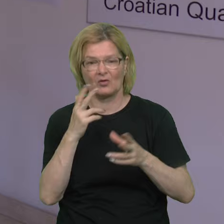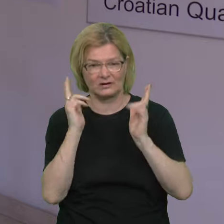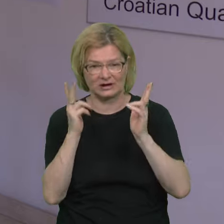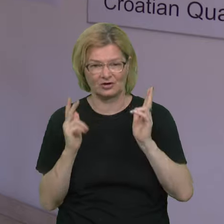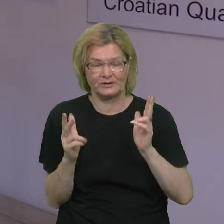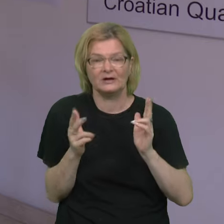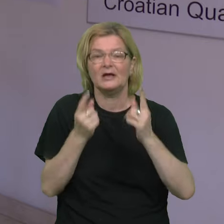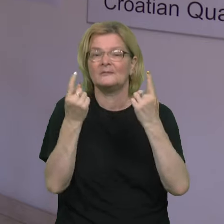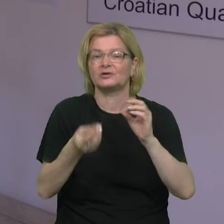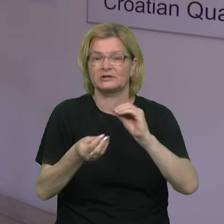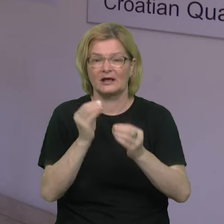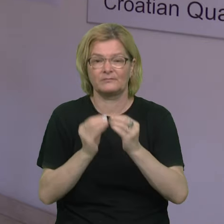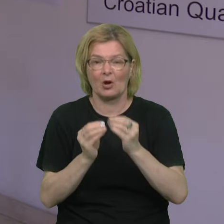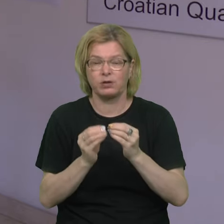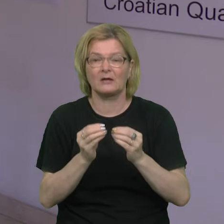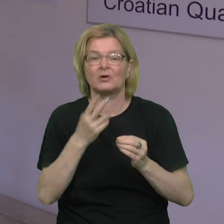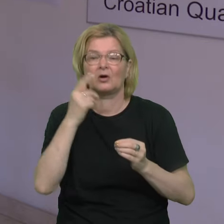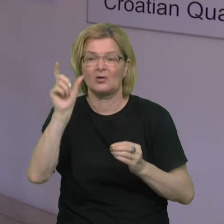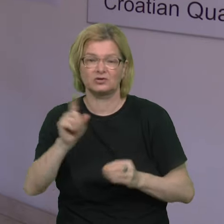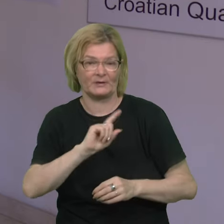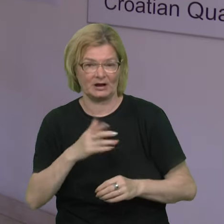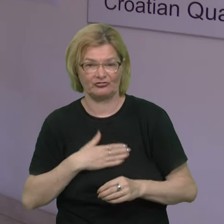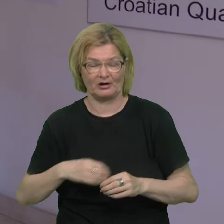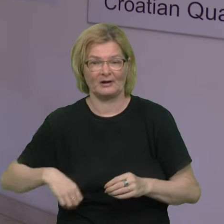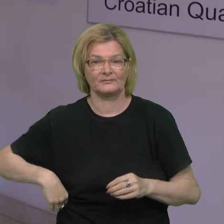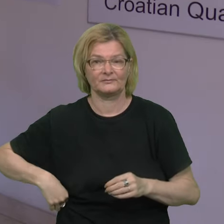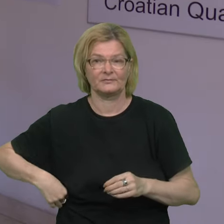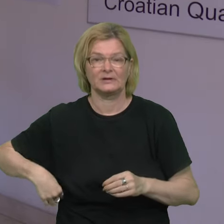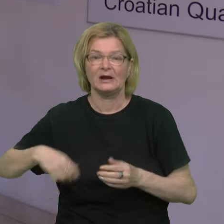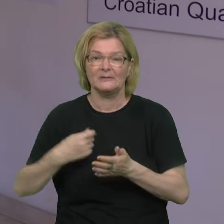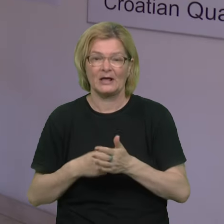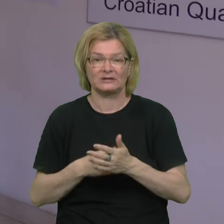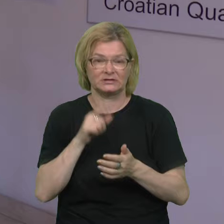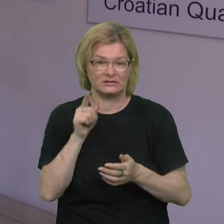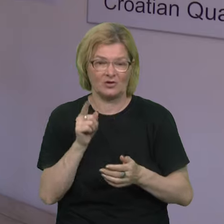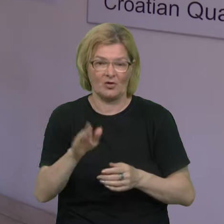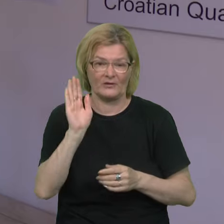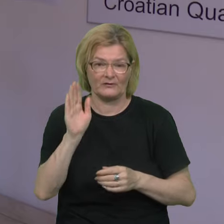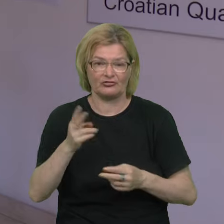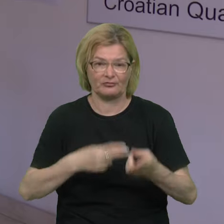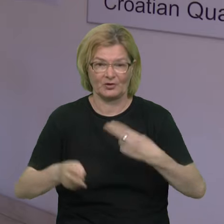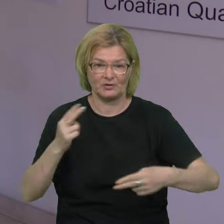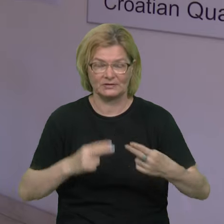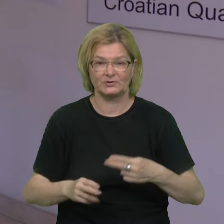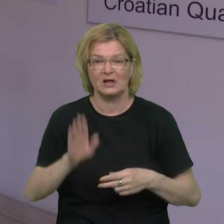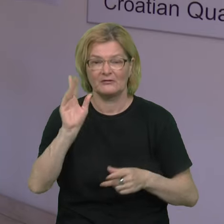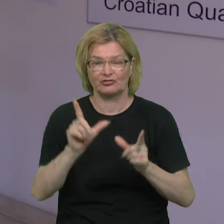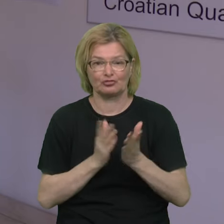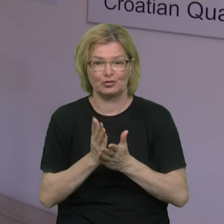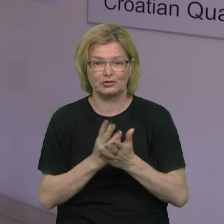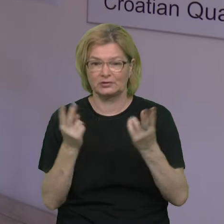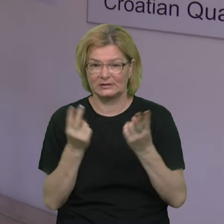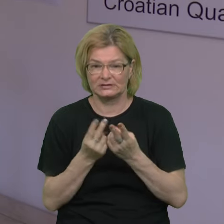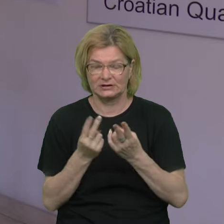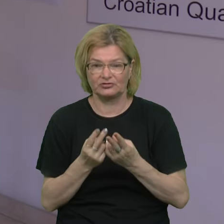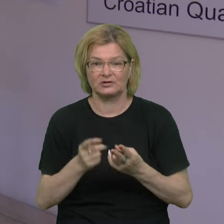koje tražbine, postoji problem ukoliko osobe ne žele platiti za taj vaš proizvod,